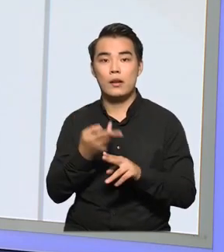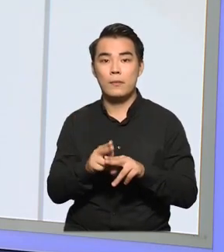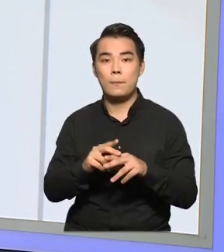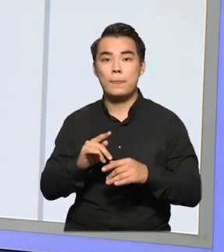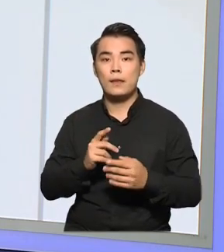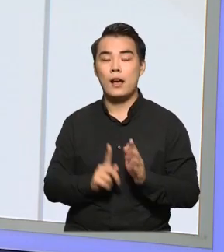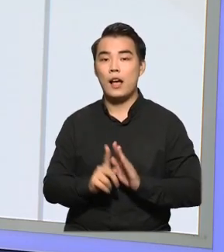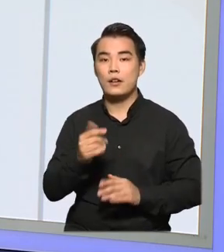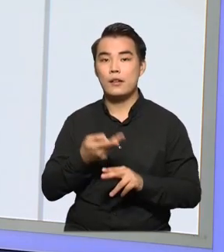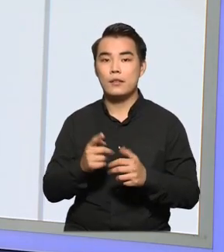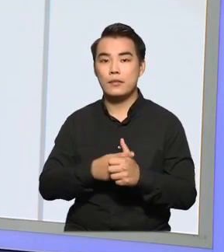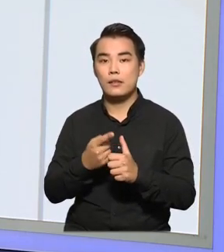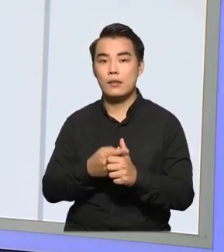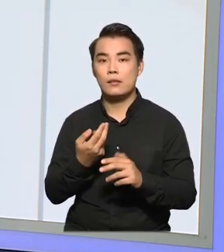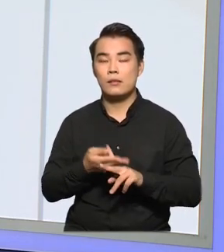ғарышкер деген ат қойыпты.